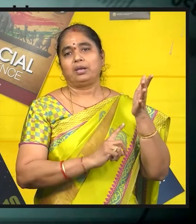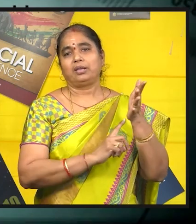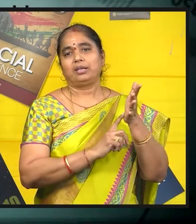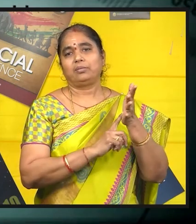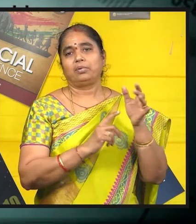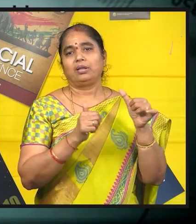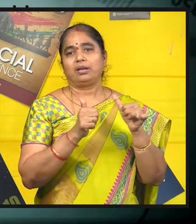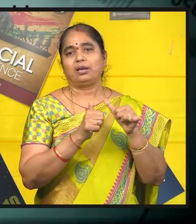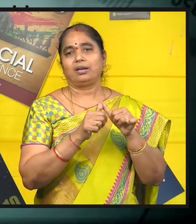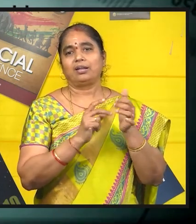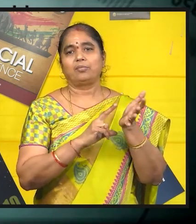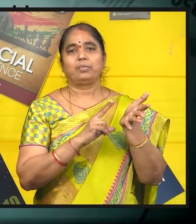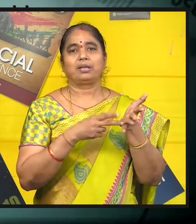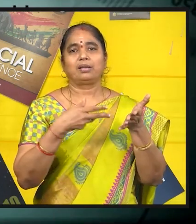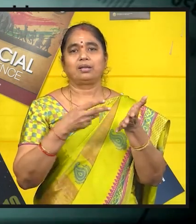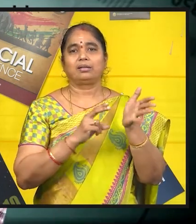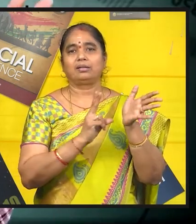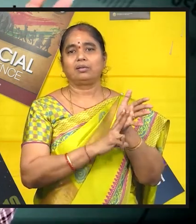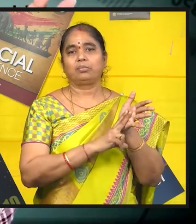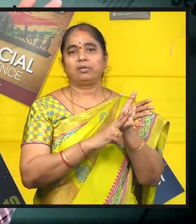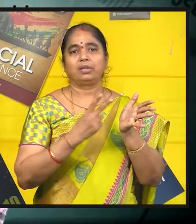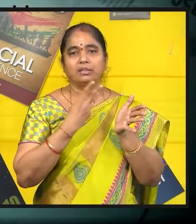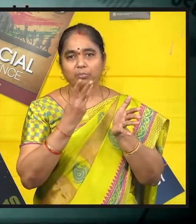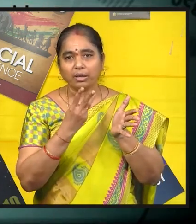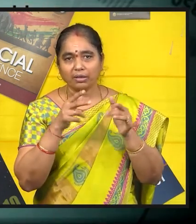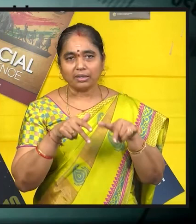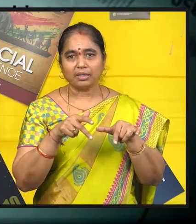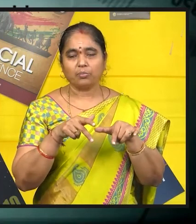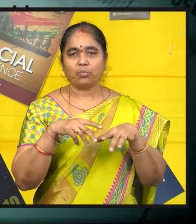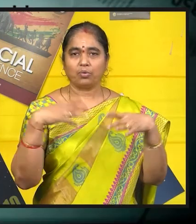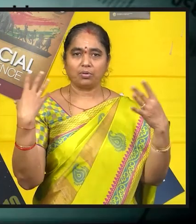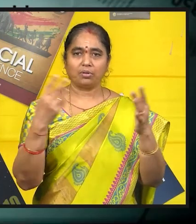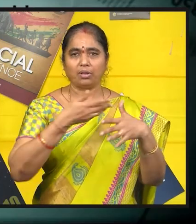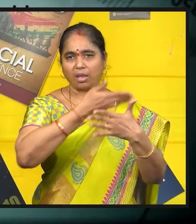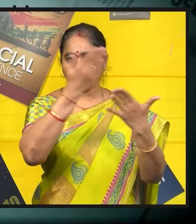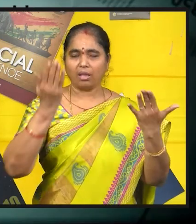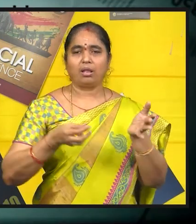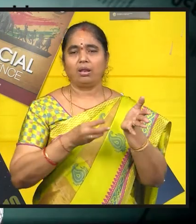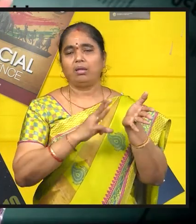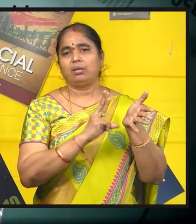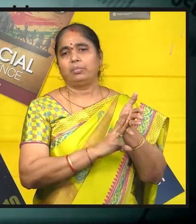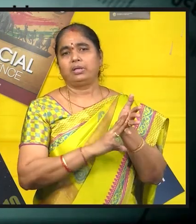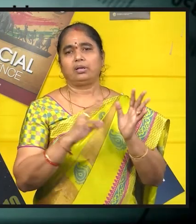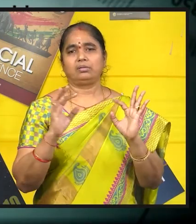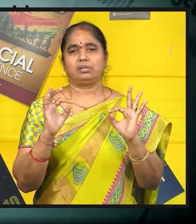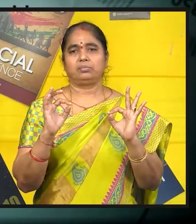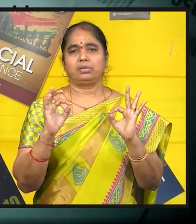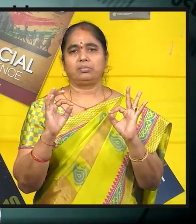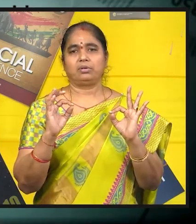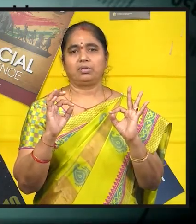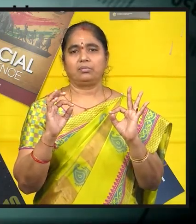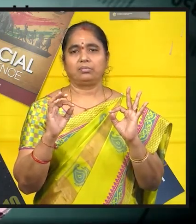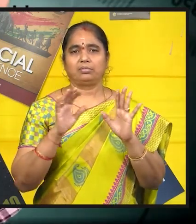பொறுத்து அமைகிறது. இப்போ நமக்கு எல்லா தனிமங்களையும் மிகச்சிறப்பான முறையில், மிக நேர்த்தியான